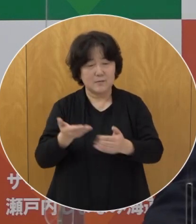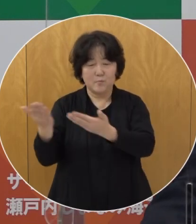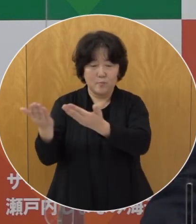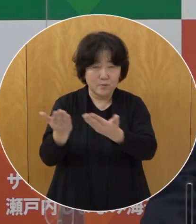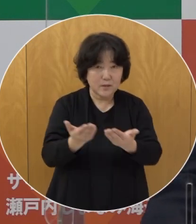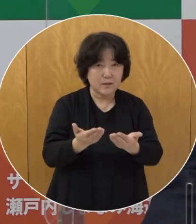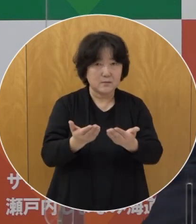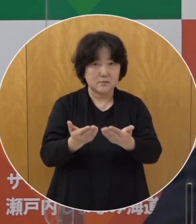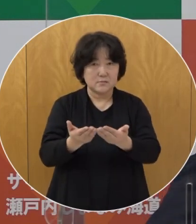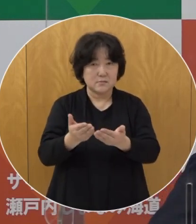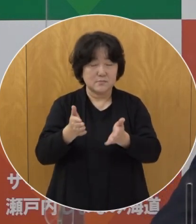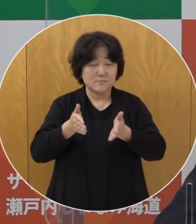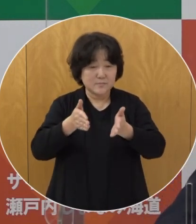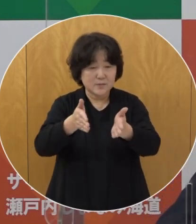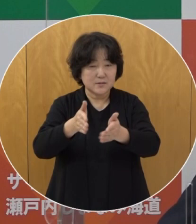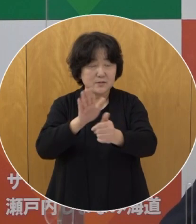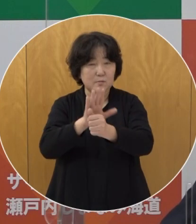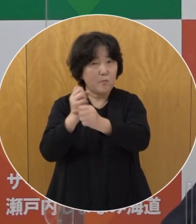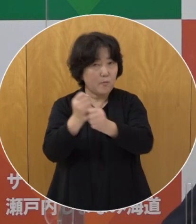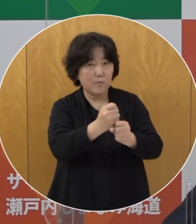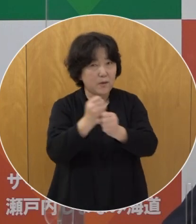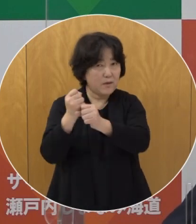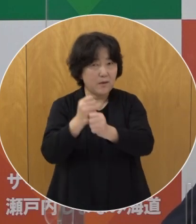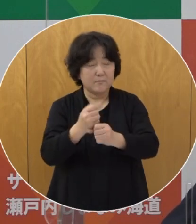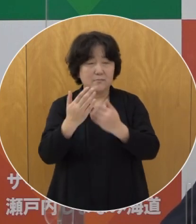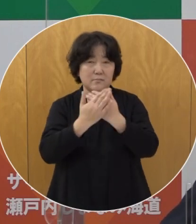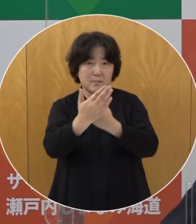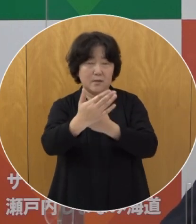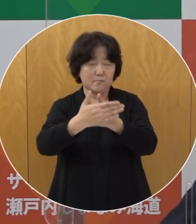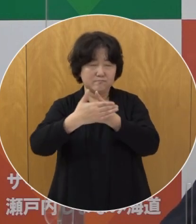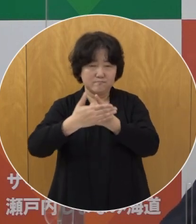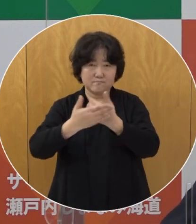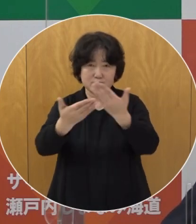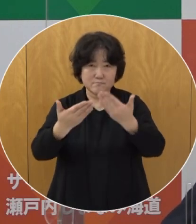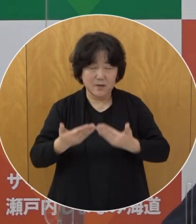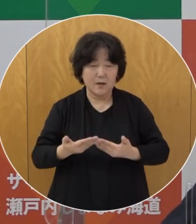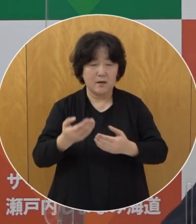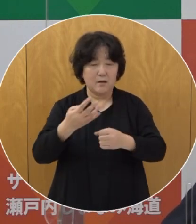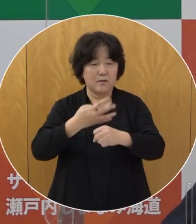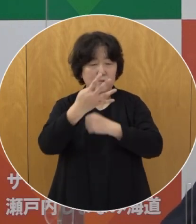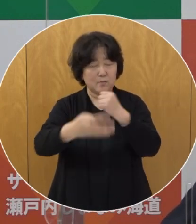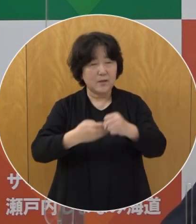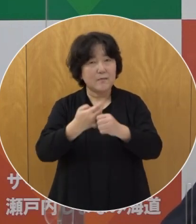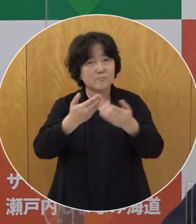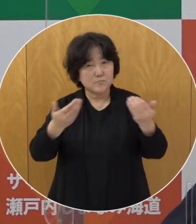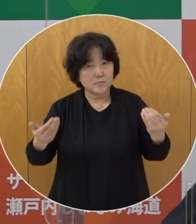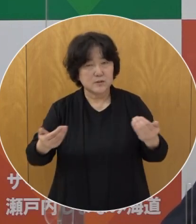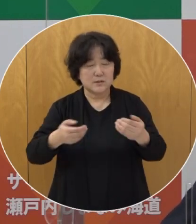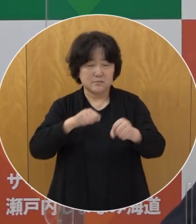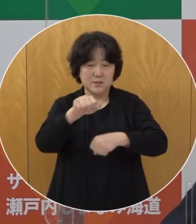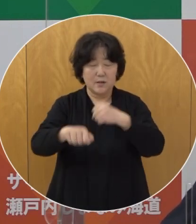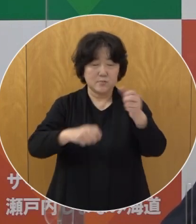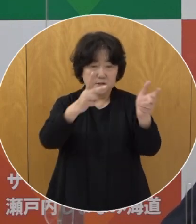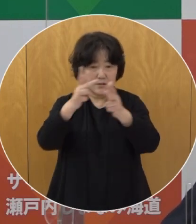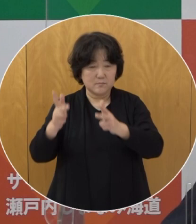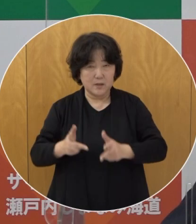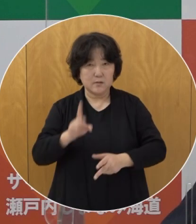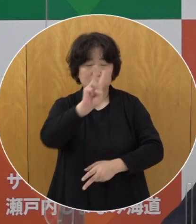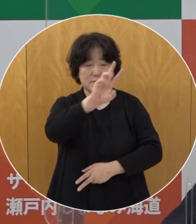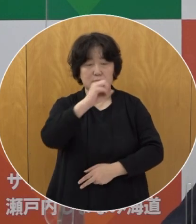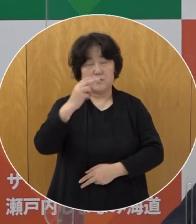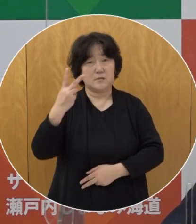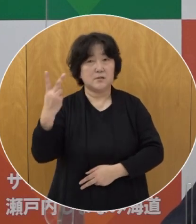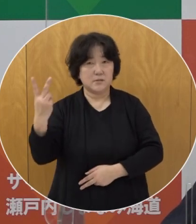しや沿道での声援で大会を支えていただいた4年ぶりとなったサイクリングしまなみ